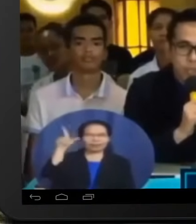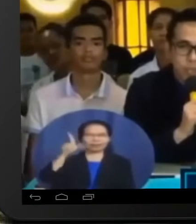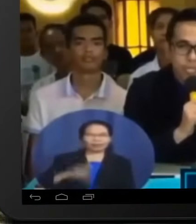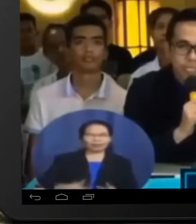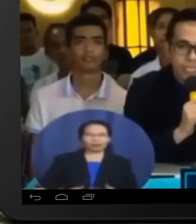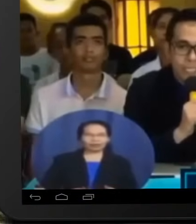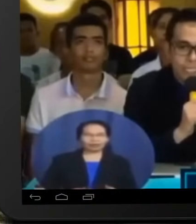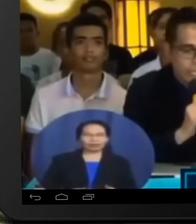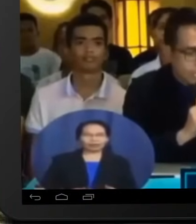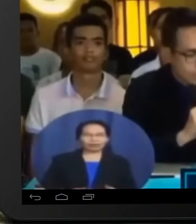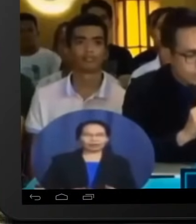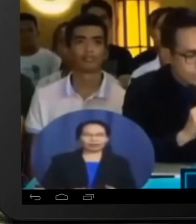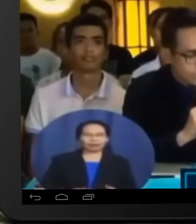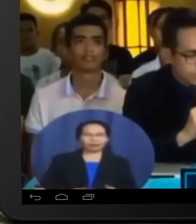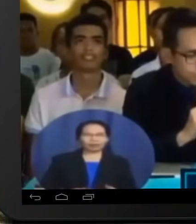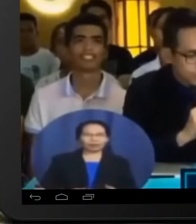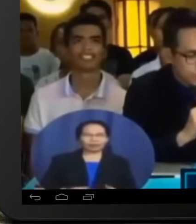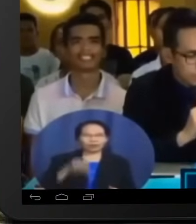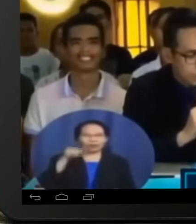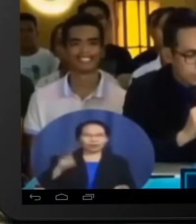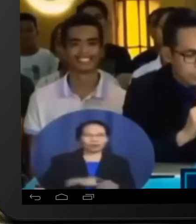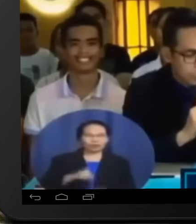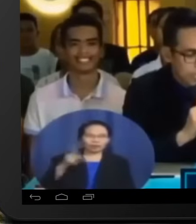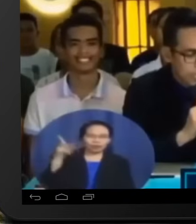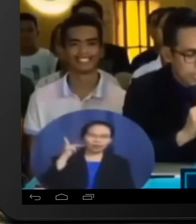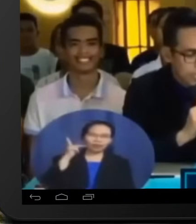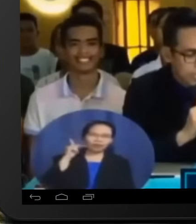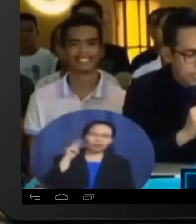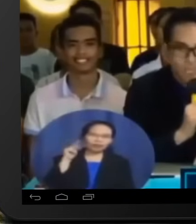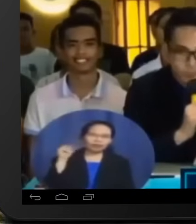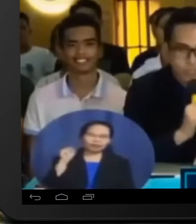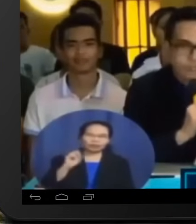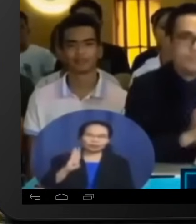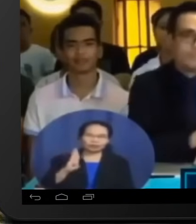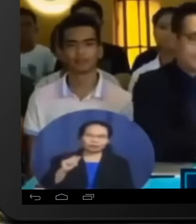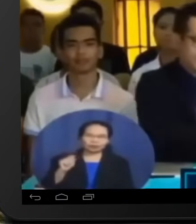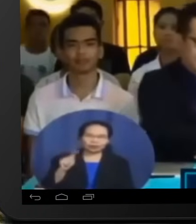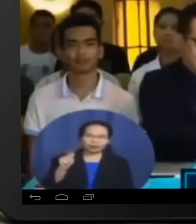May kunting delay. Si kapatid na Princess Bautista, isa po siyang Katoliko.